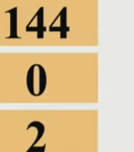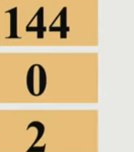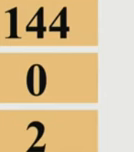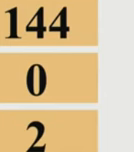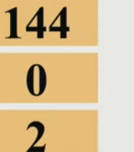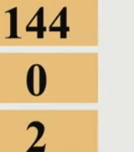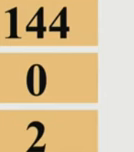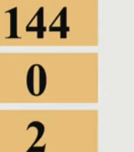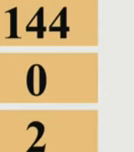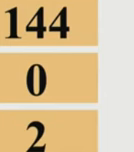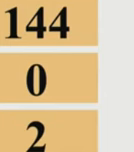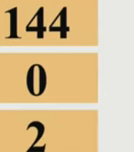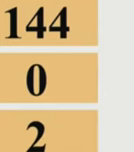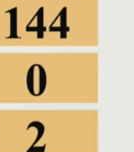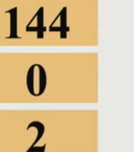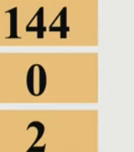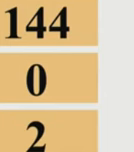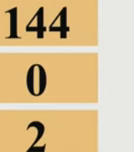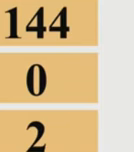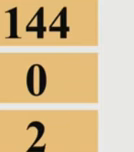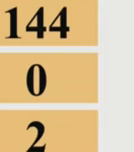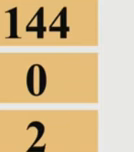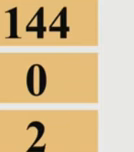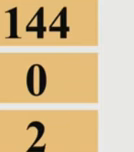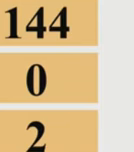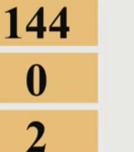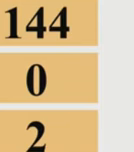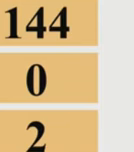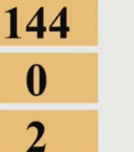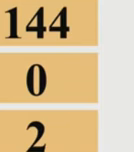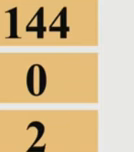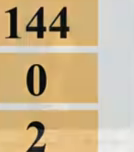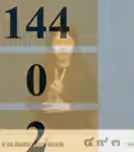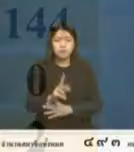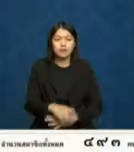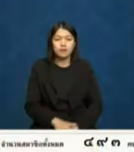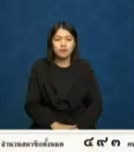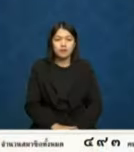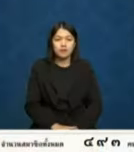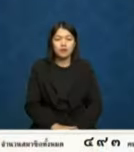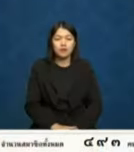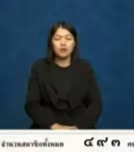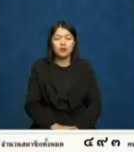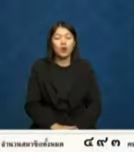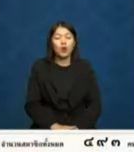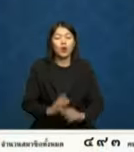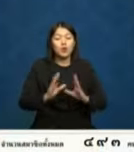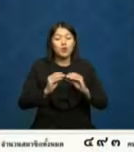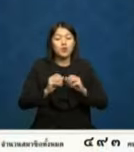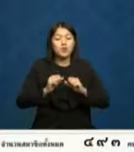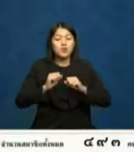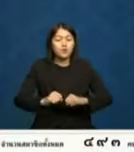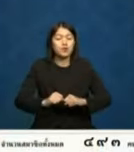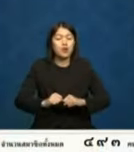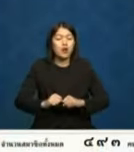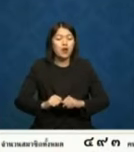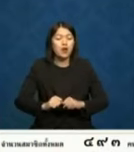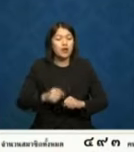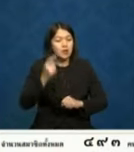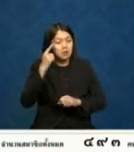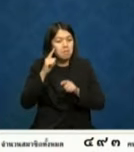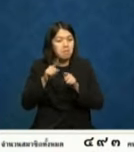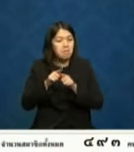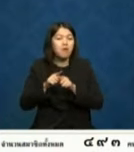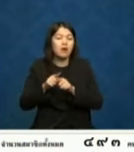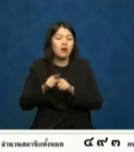144งดออกเสียงไม่มีนะครับไม่ลงคะแนนเสียง 2ท่านนะครับเป็นอันว่าที่ประชุมมีมติเห็นด้วยกับการแก้ไข